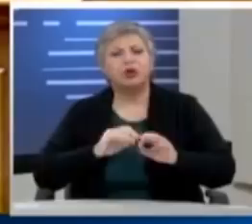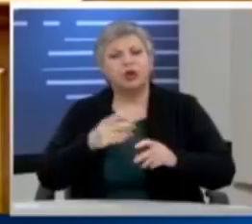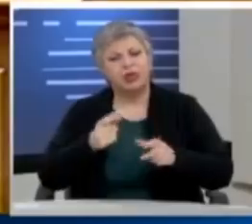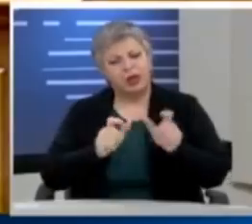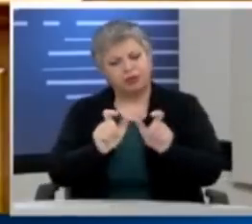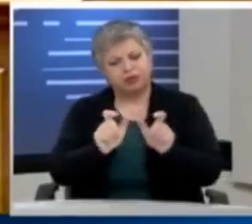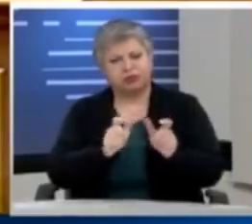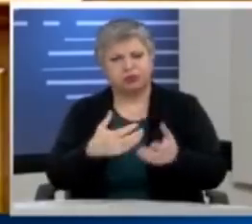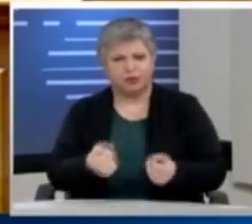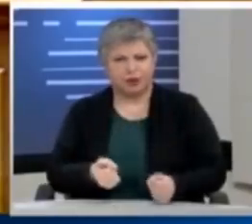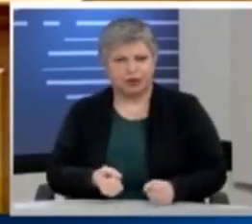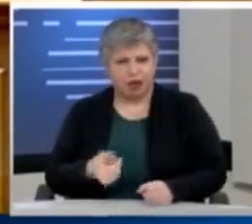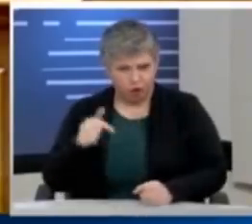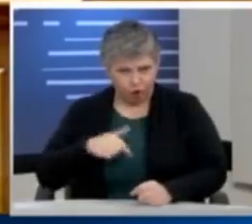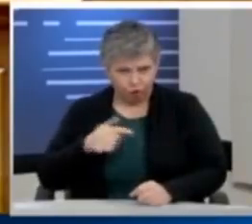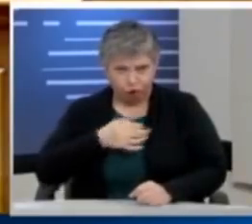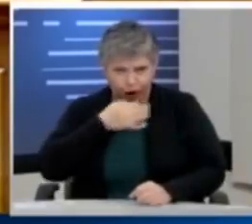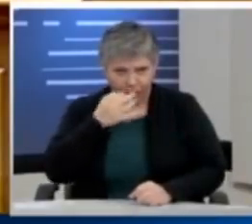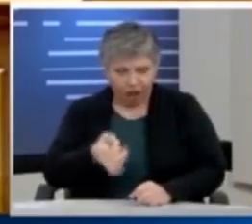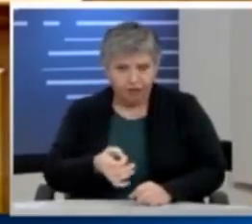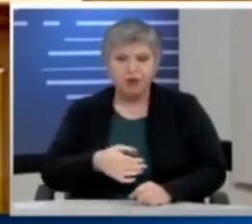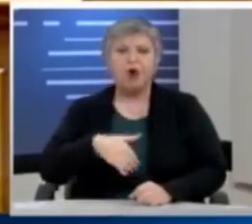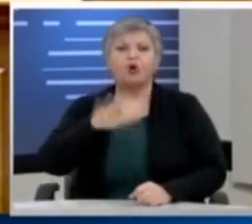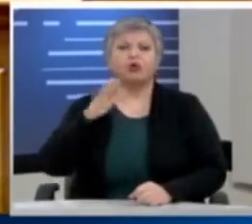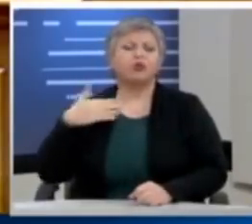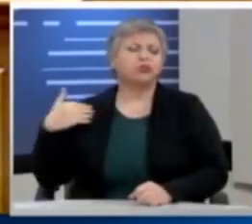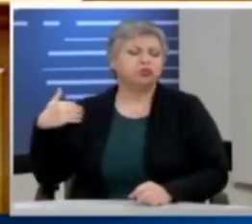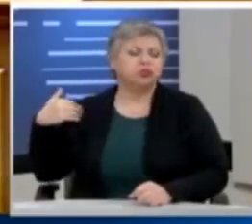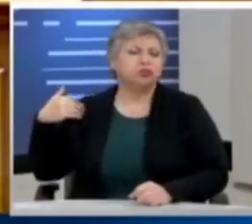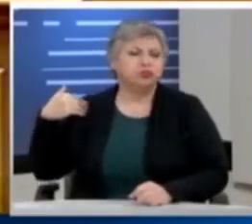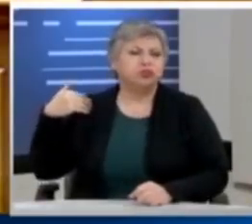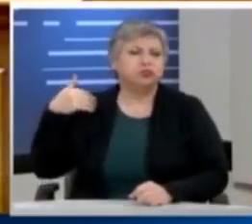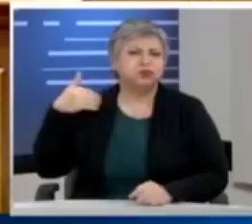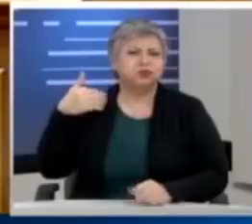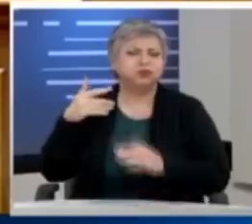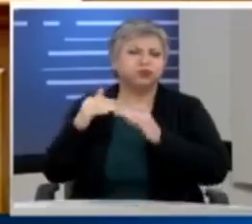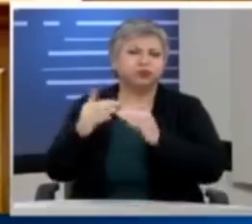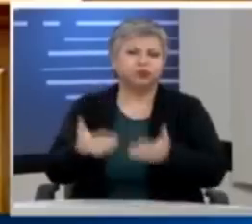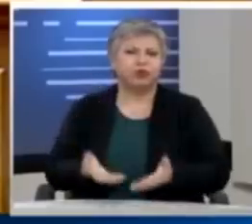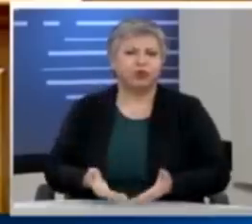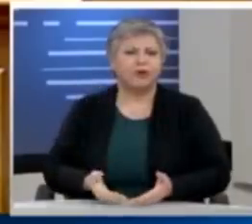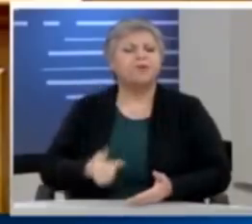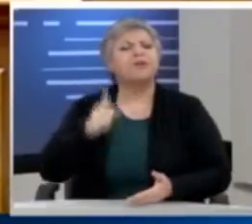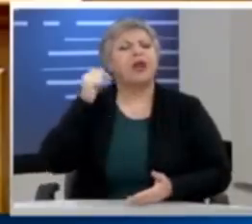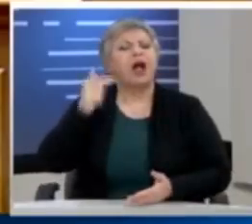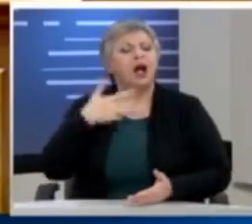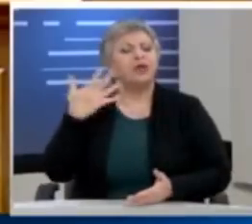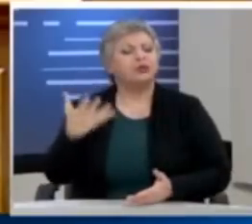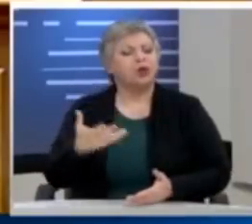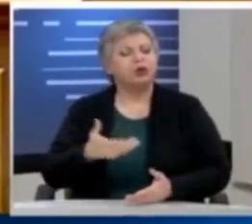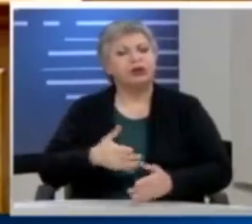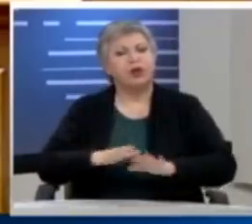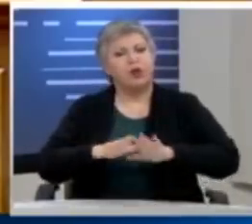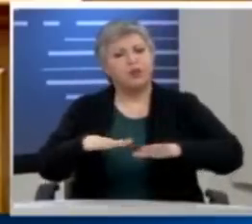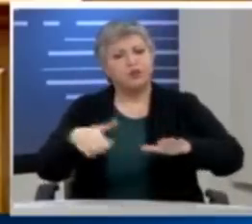πάντα. Και όπως αυτή τη γλώσσα τη μάθαιναν τα παιδιά, τη μιλούσαν τα